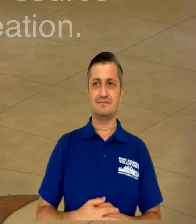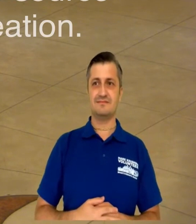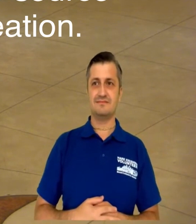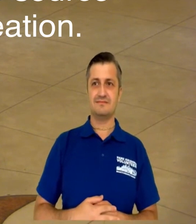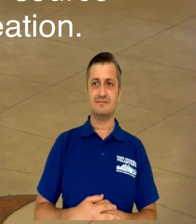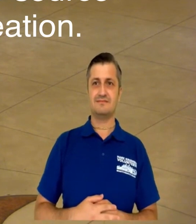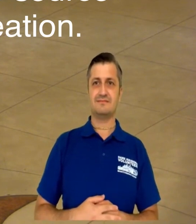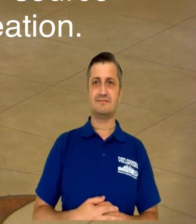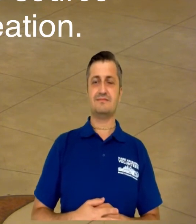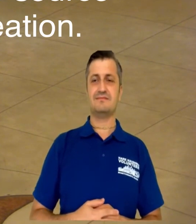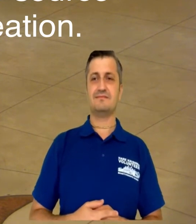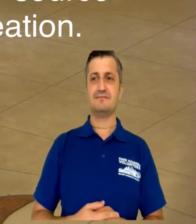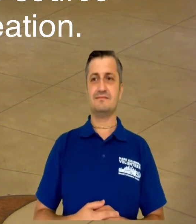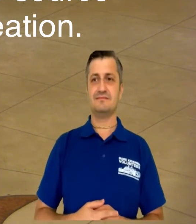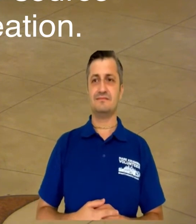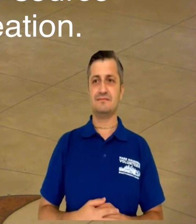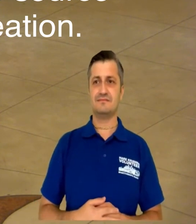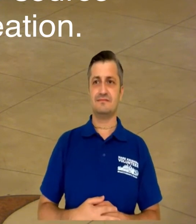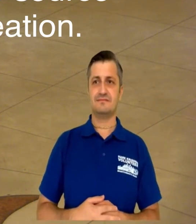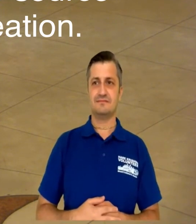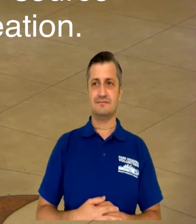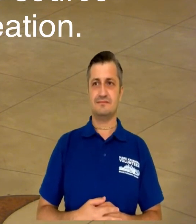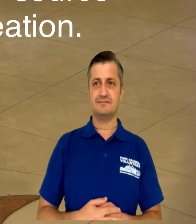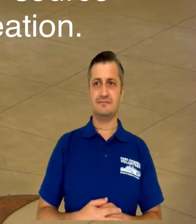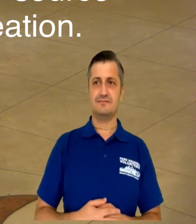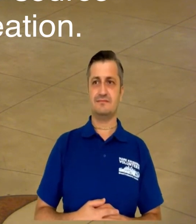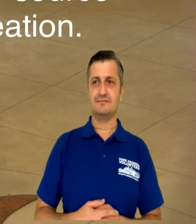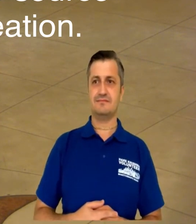Hey Krishna Karuna Sindhu